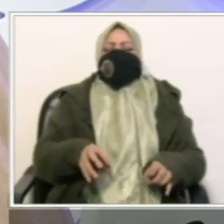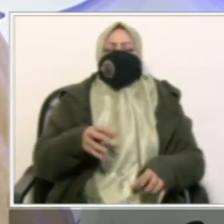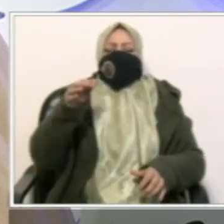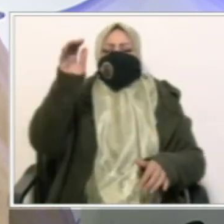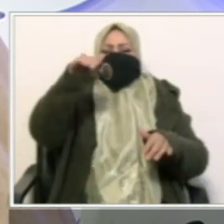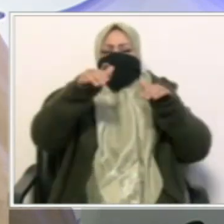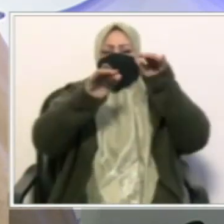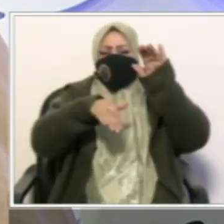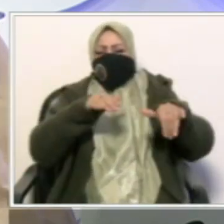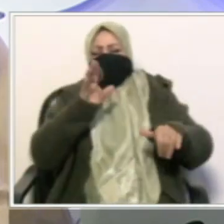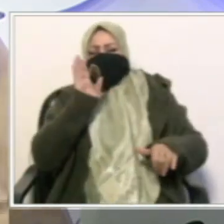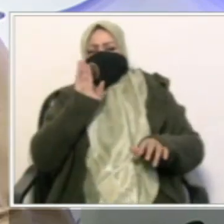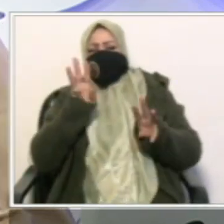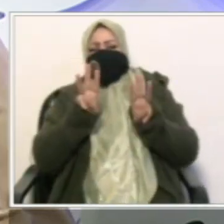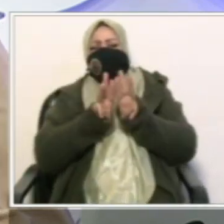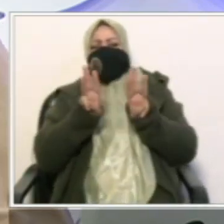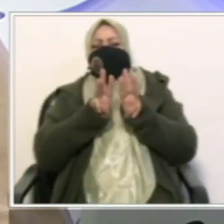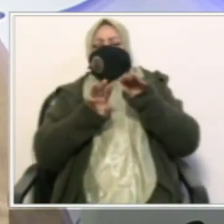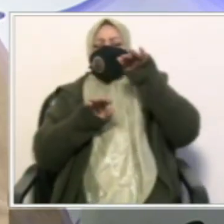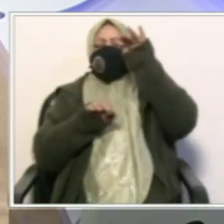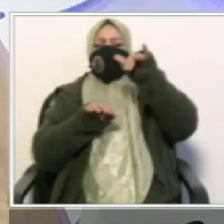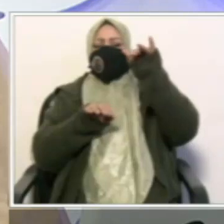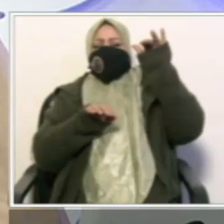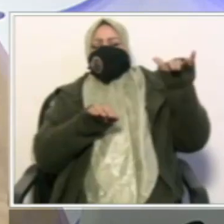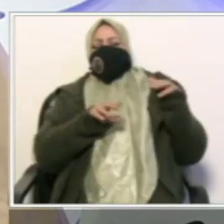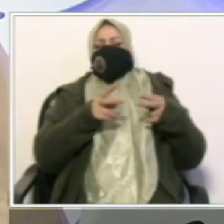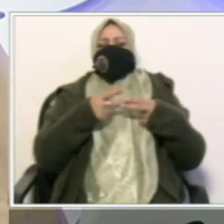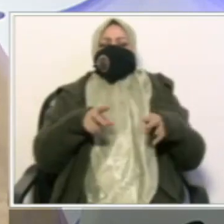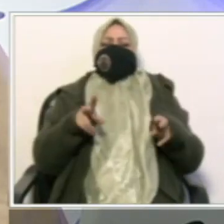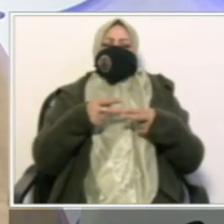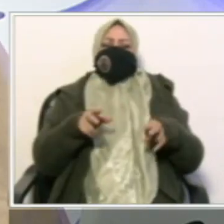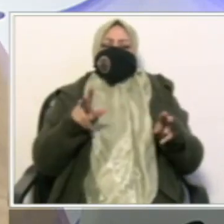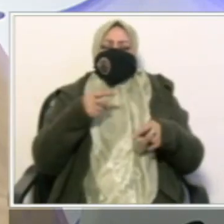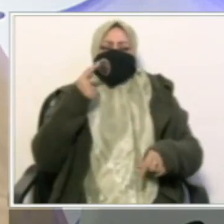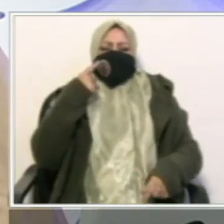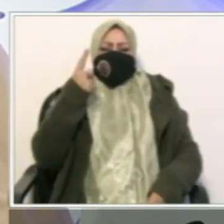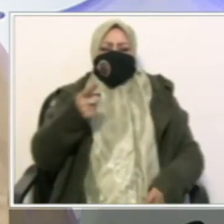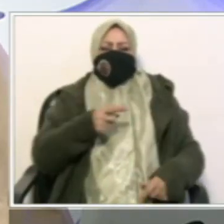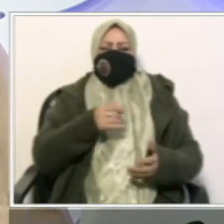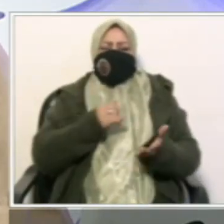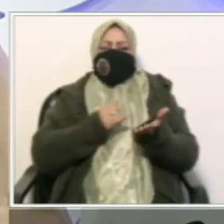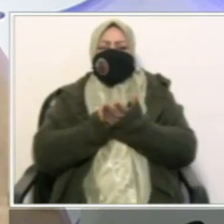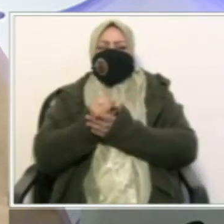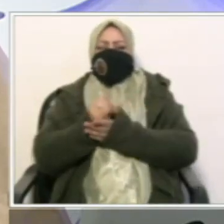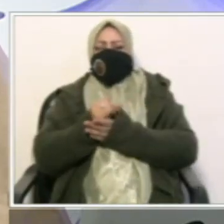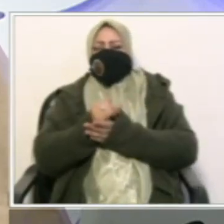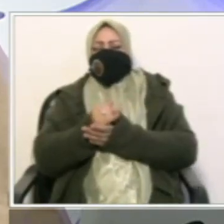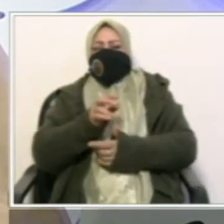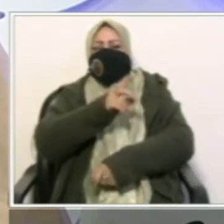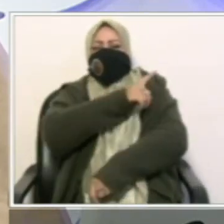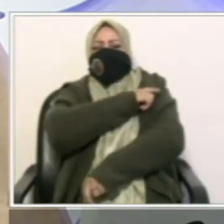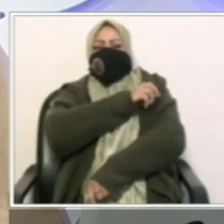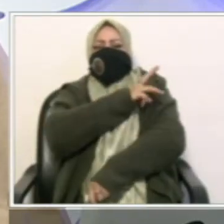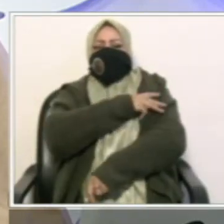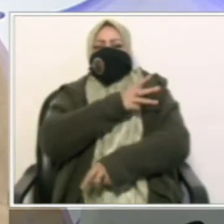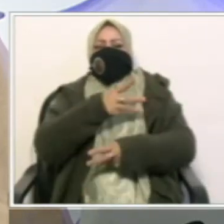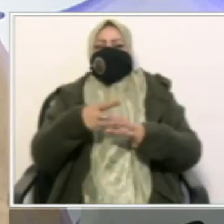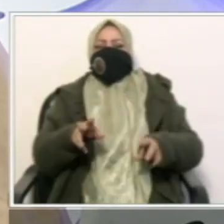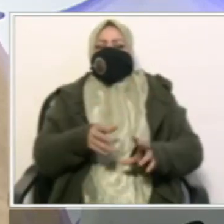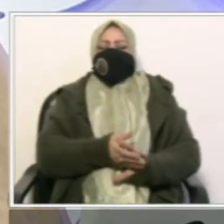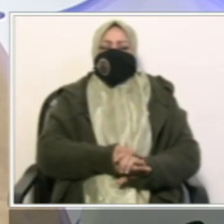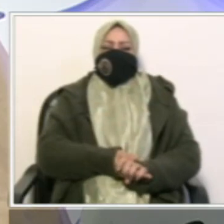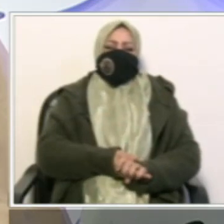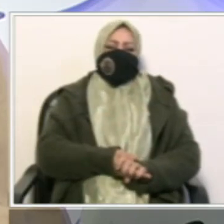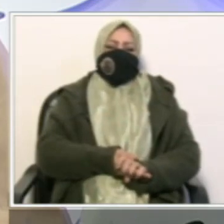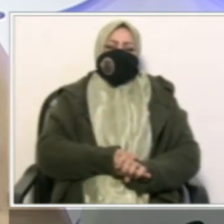كان يعرف فتاة في المدرسة والله في الثانوية والله في الجامعة وقد أفضت إلى حال سبيلها وتزوجت